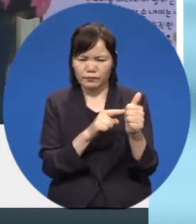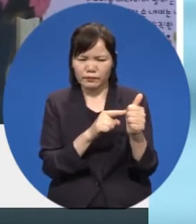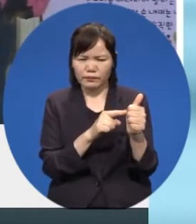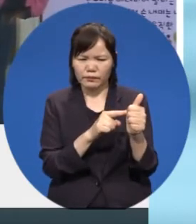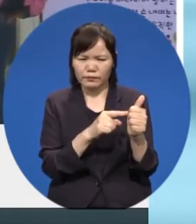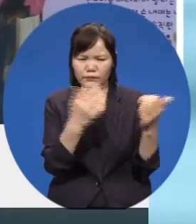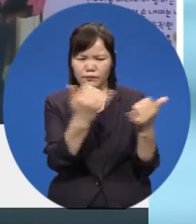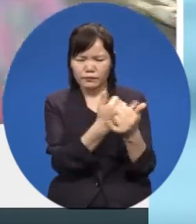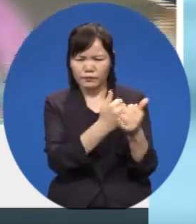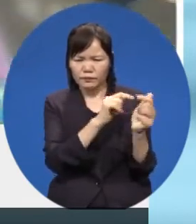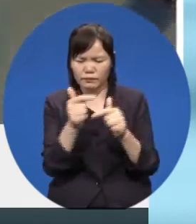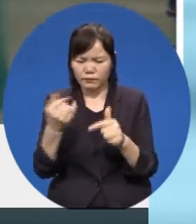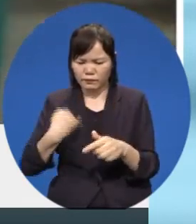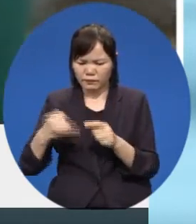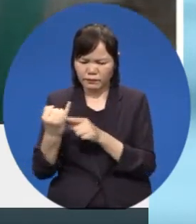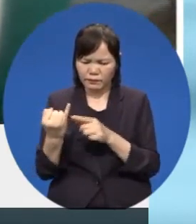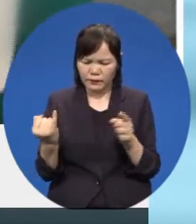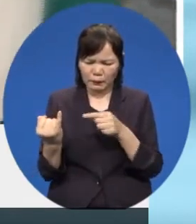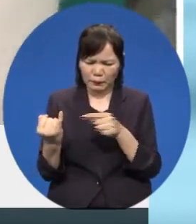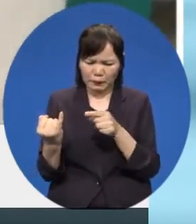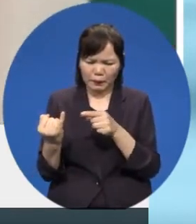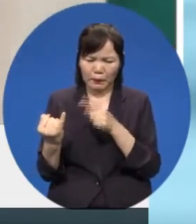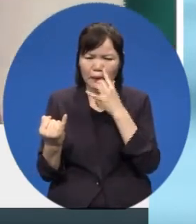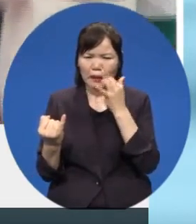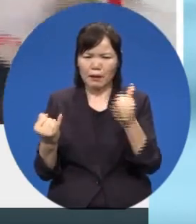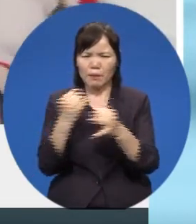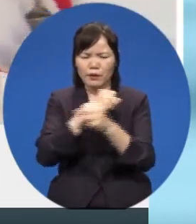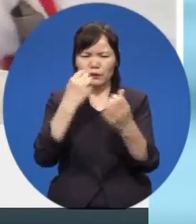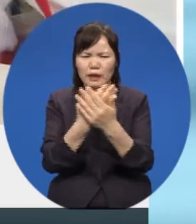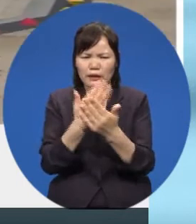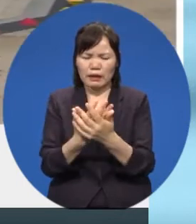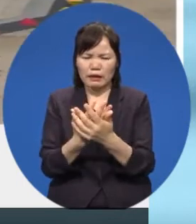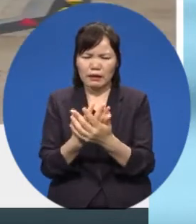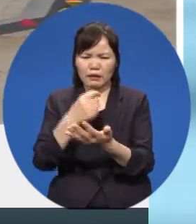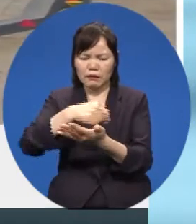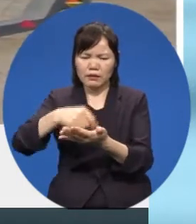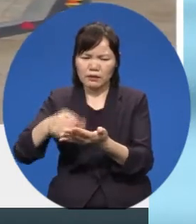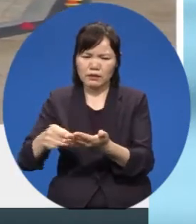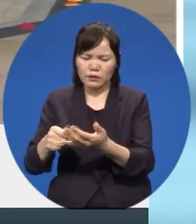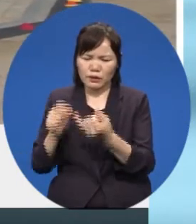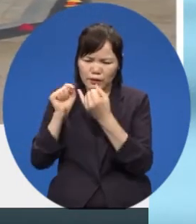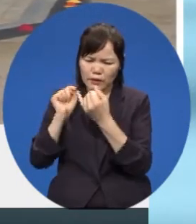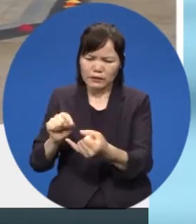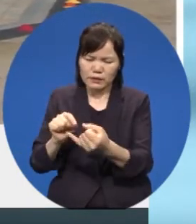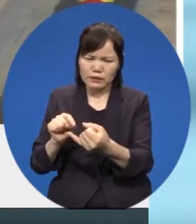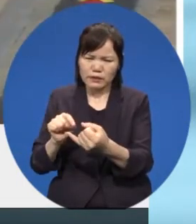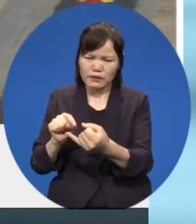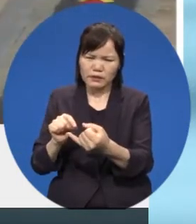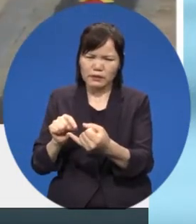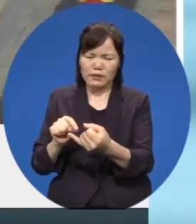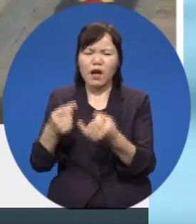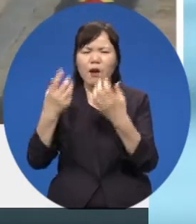가족들이 딸을 종영을 해가지고 아빠를 선처 탄원 을 하도록 이렇게 작성 시키는 내가 산